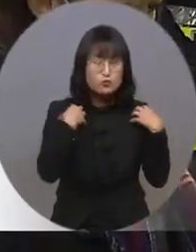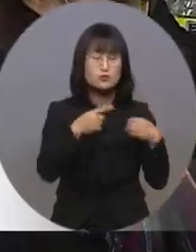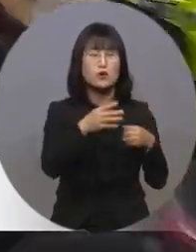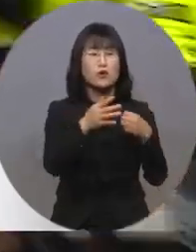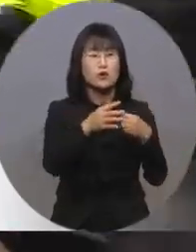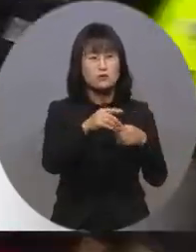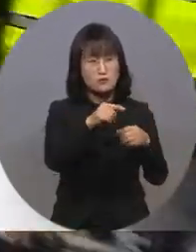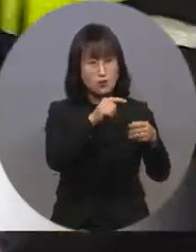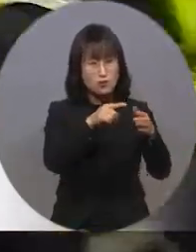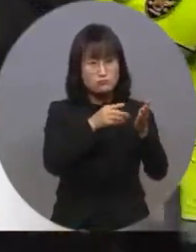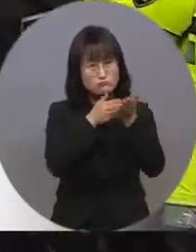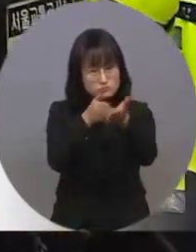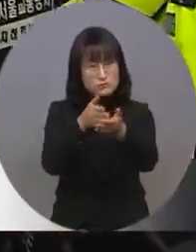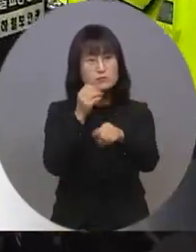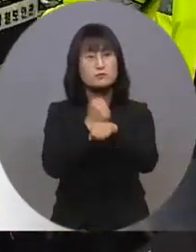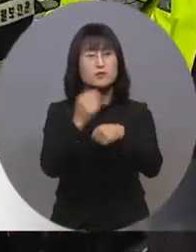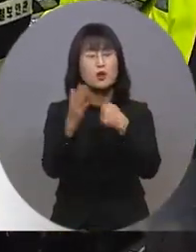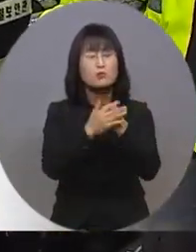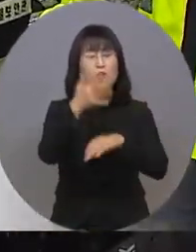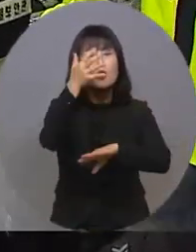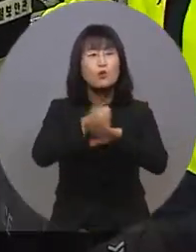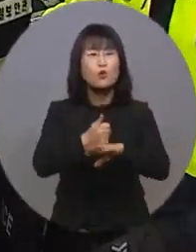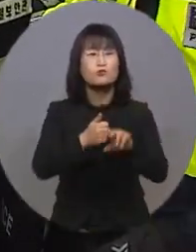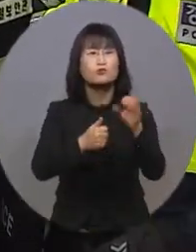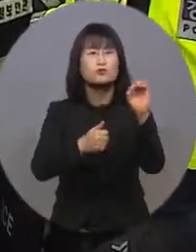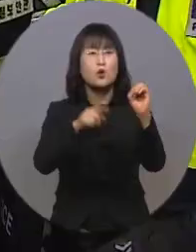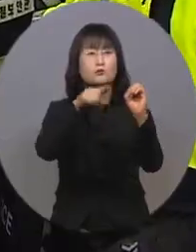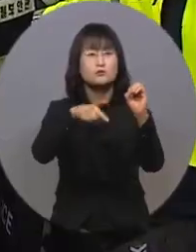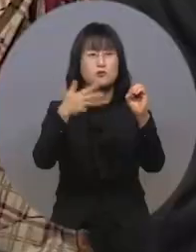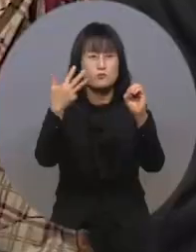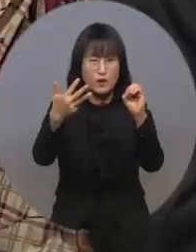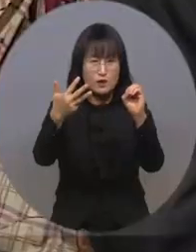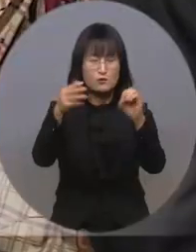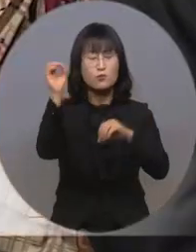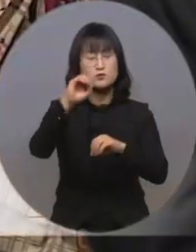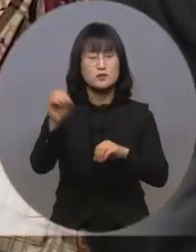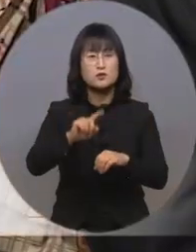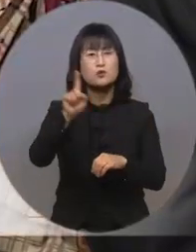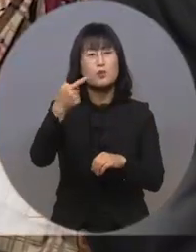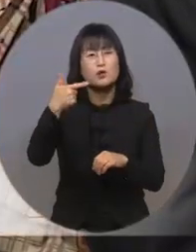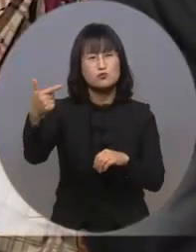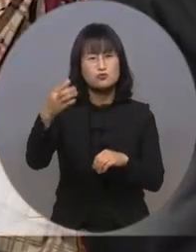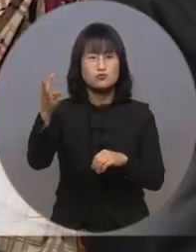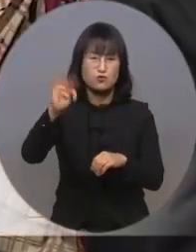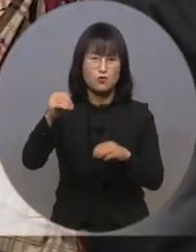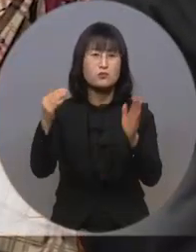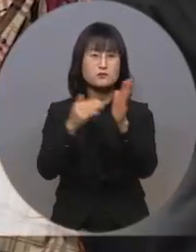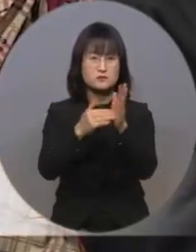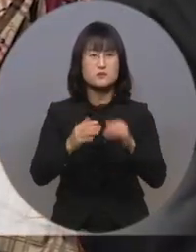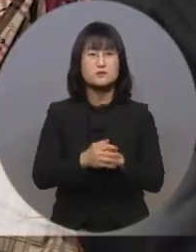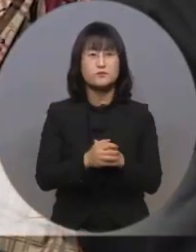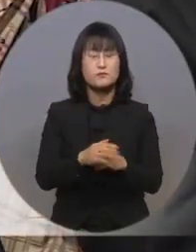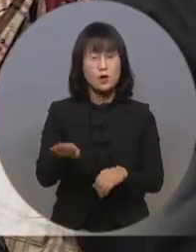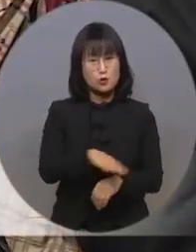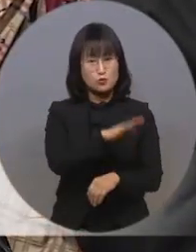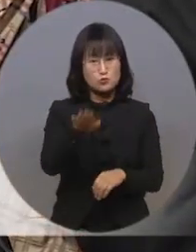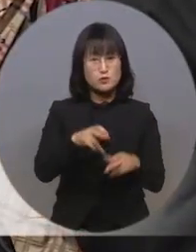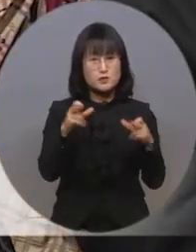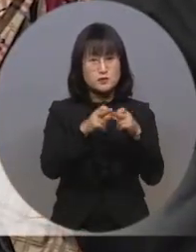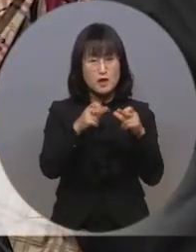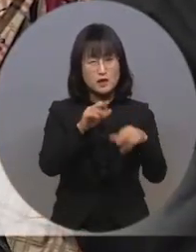최초 요구안의 0.8%인 106억 원에 그쳤습니다. 저희가 장애인 권리 예산의